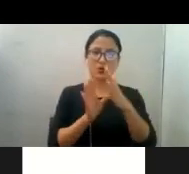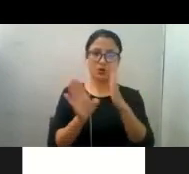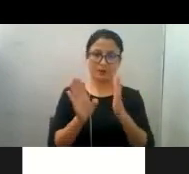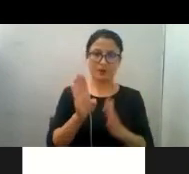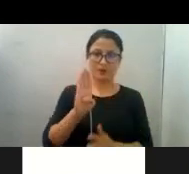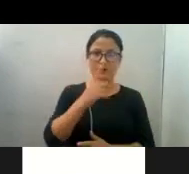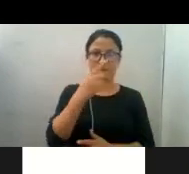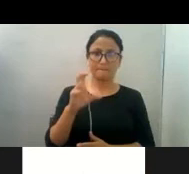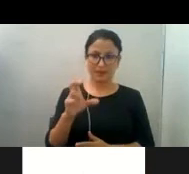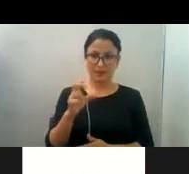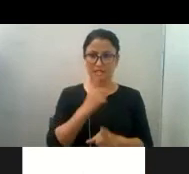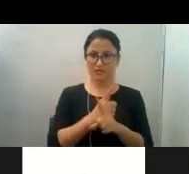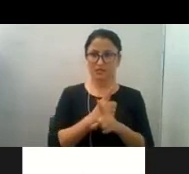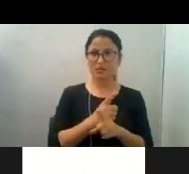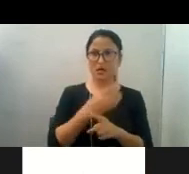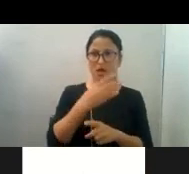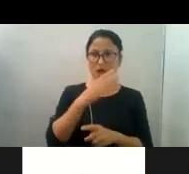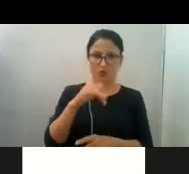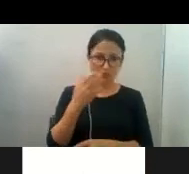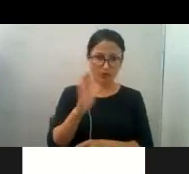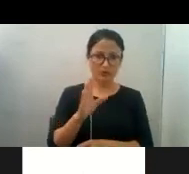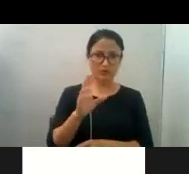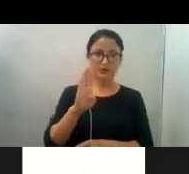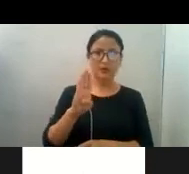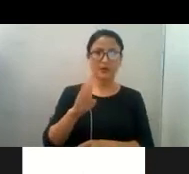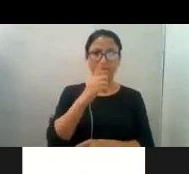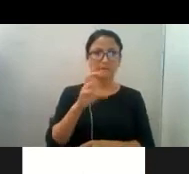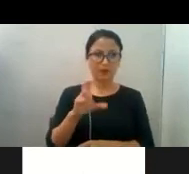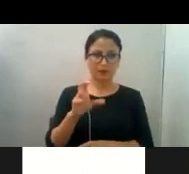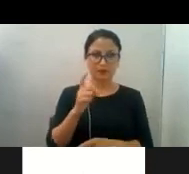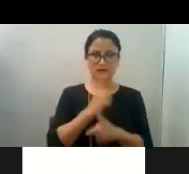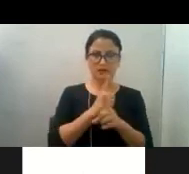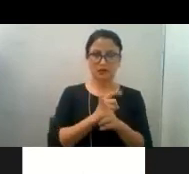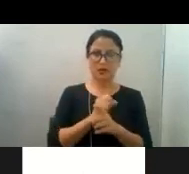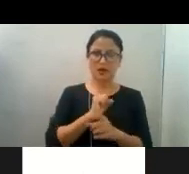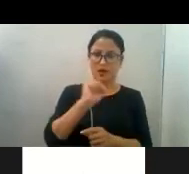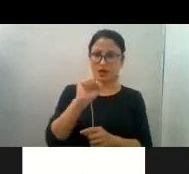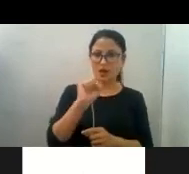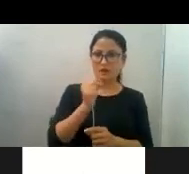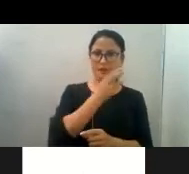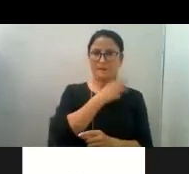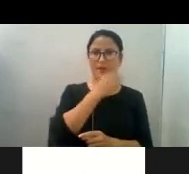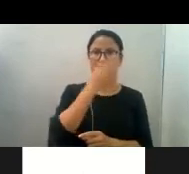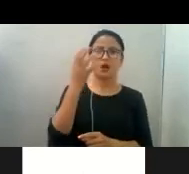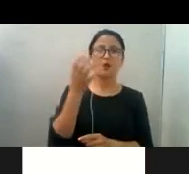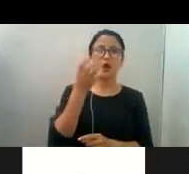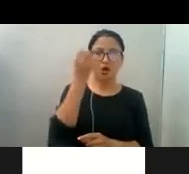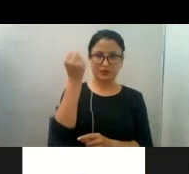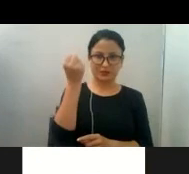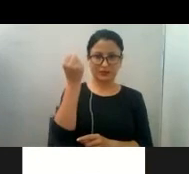भएको भन्ने मैले जानकारी पाएँ. बेच सर यहाँलाई पनि आफ्नो मानव अधिकारको